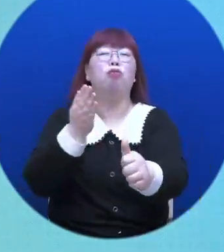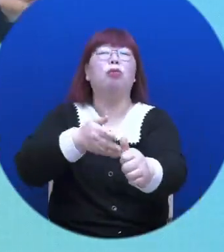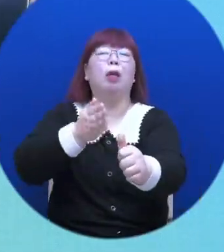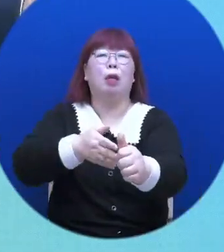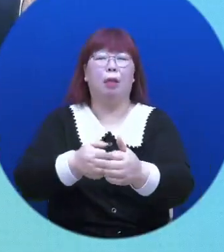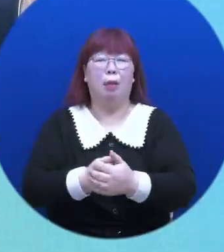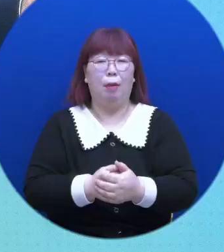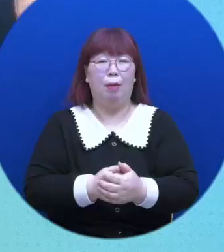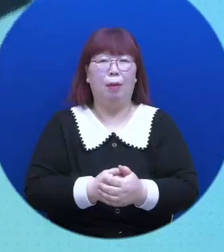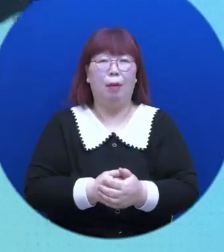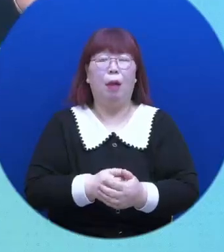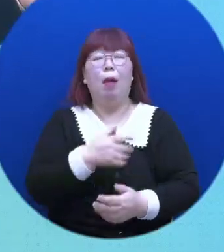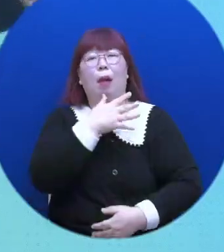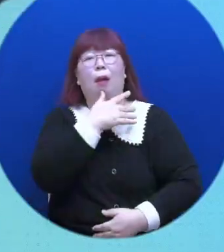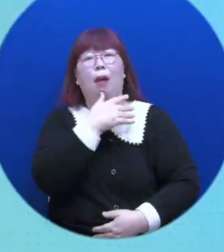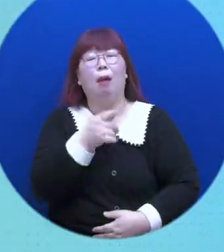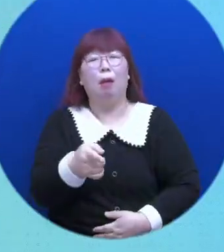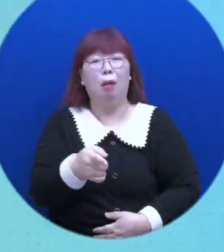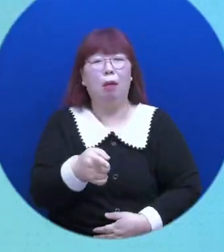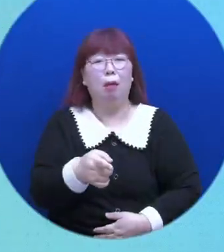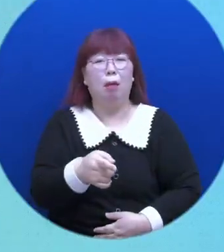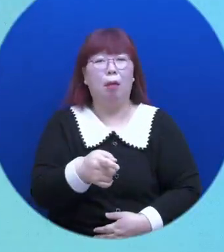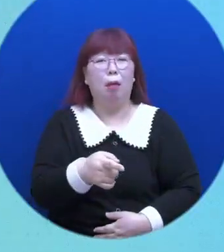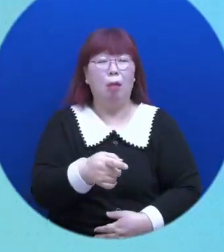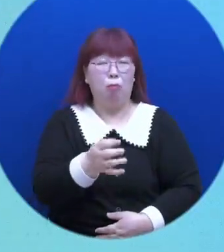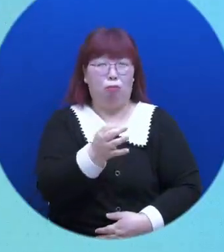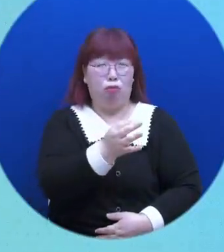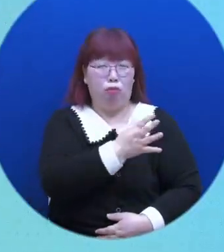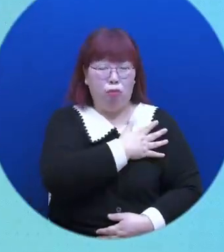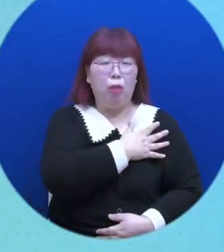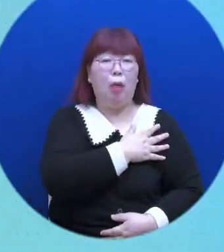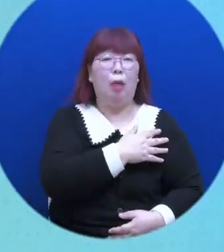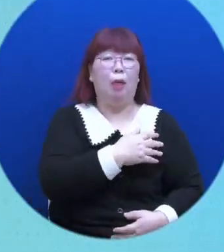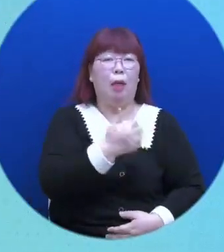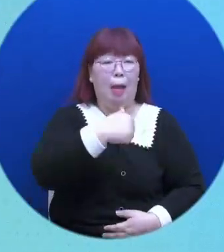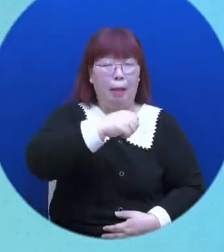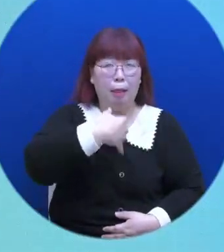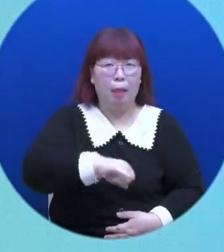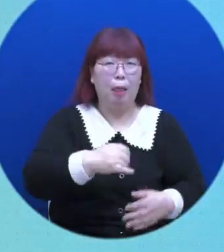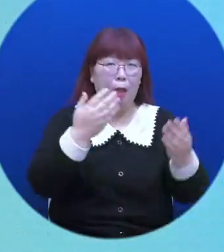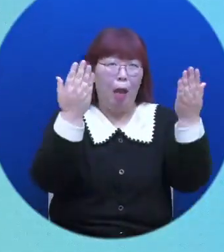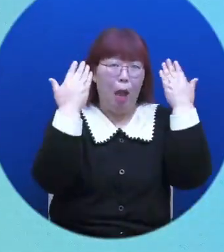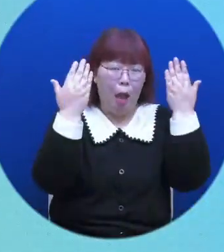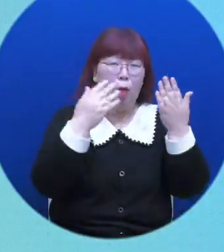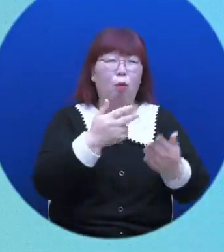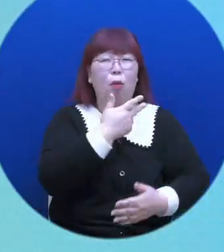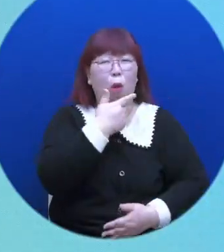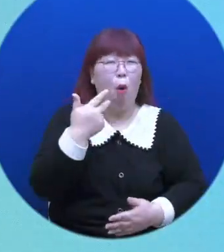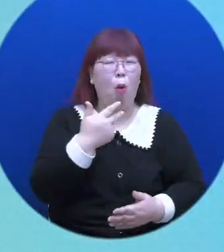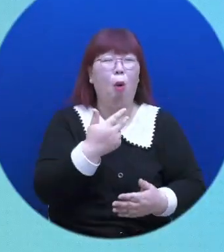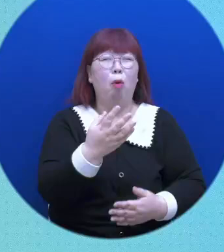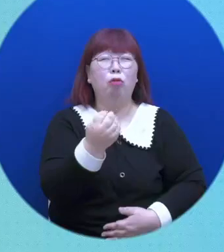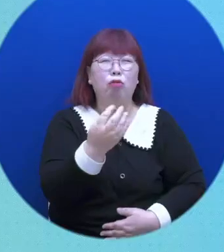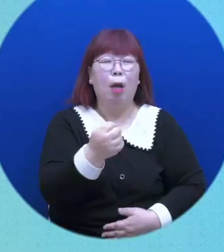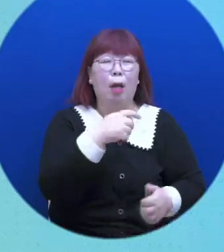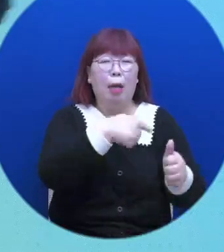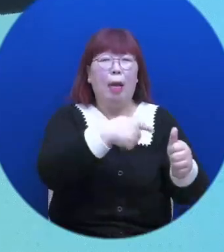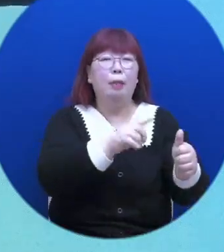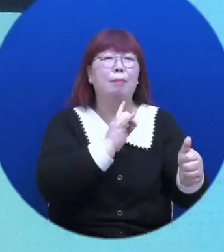그때 알았다는 거예요. 아, 재벌의 자녀들에게 단순하게 학교에 영어, 수학 이런 공부만이